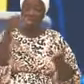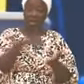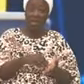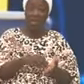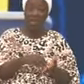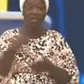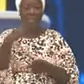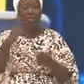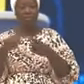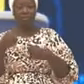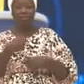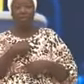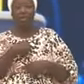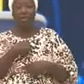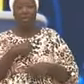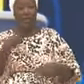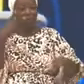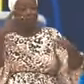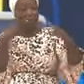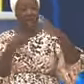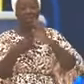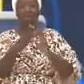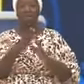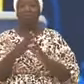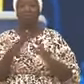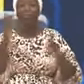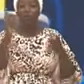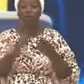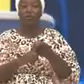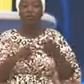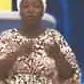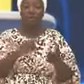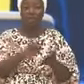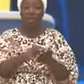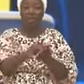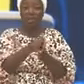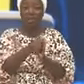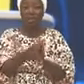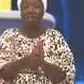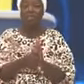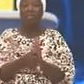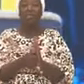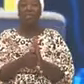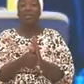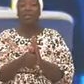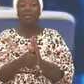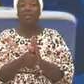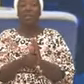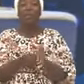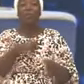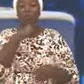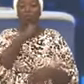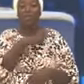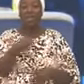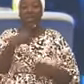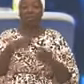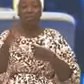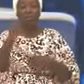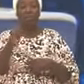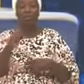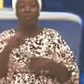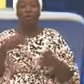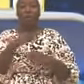37,4 himdi prophétise sur 16 aux édiles leurs ossements desséchés